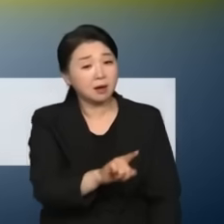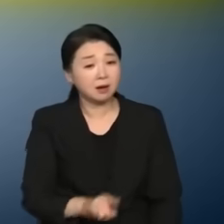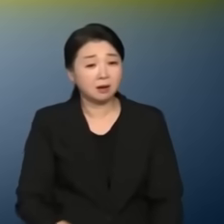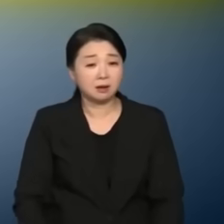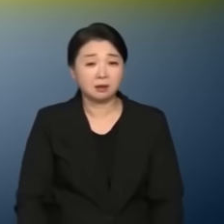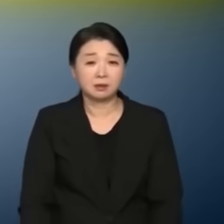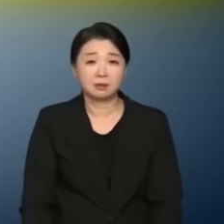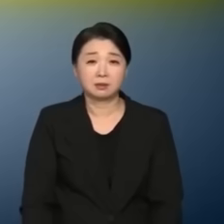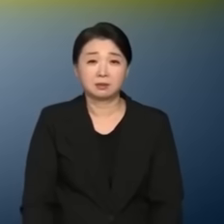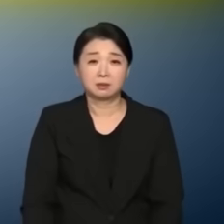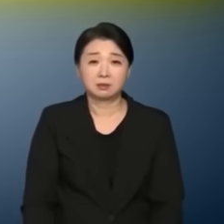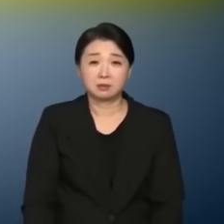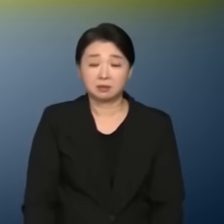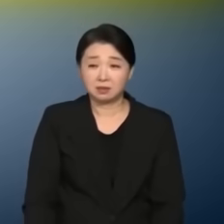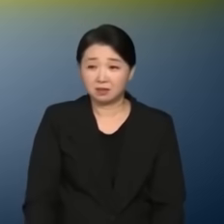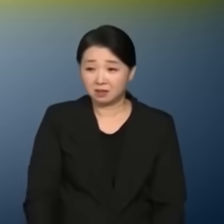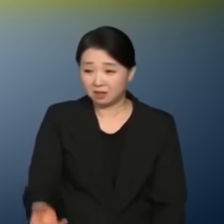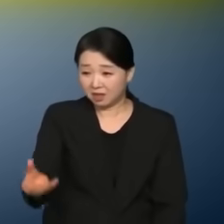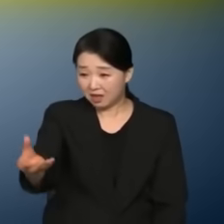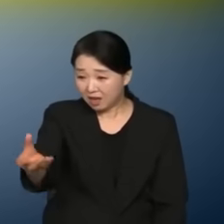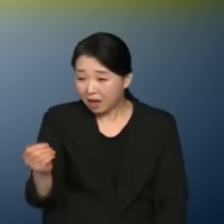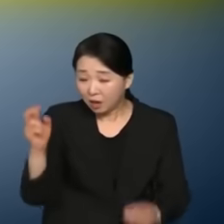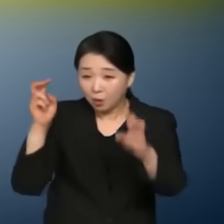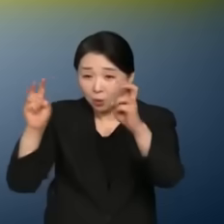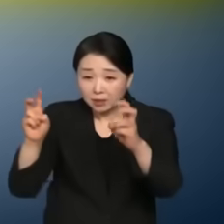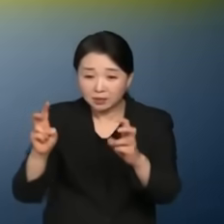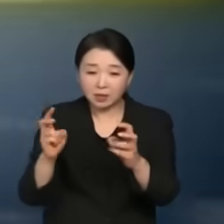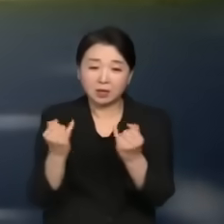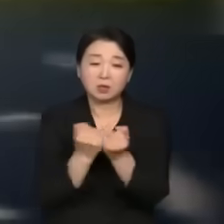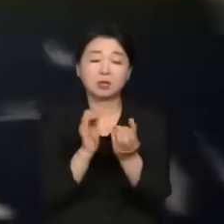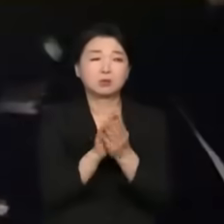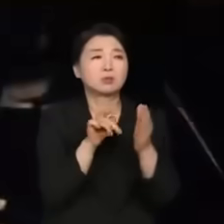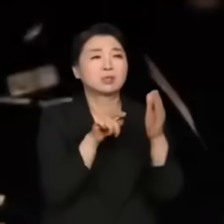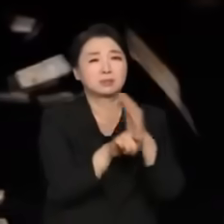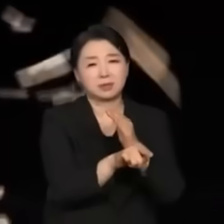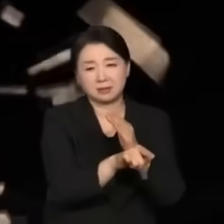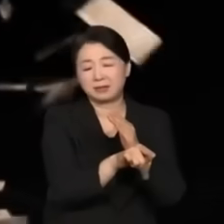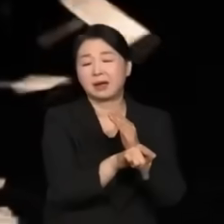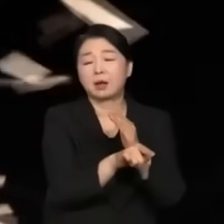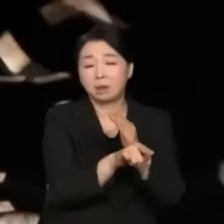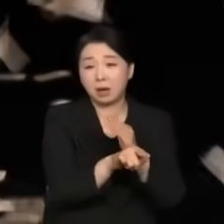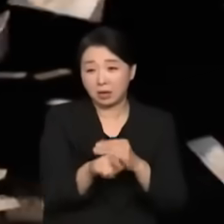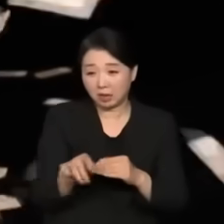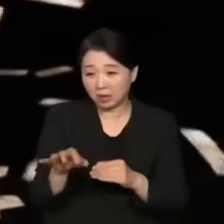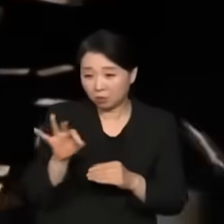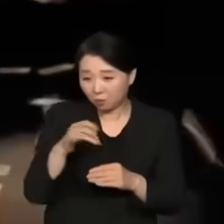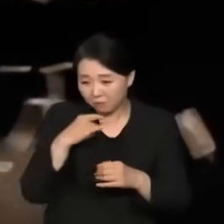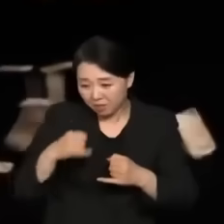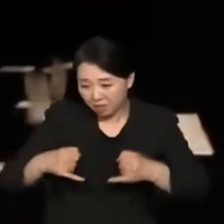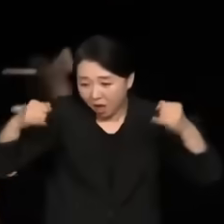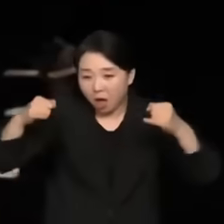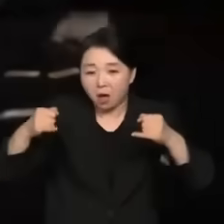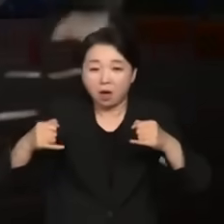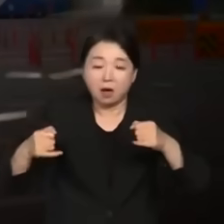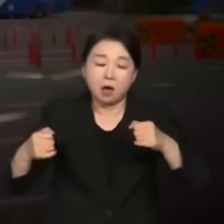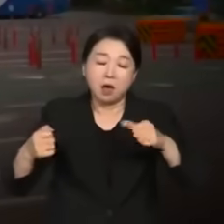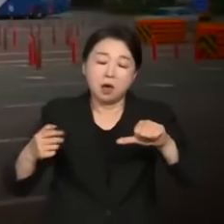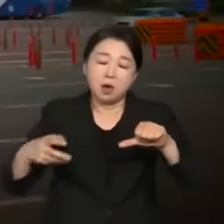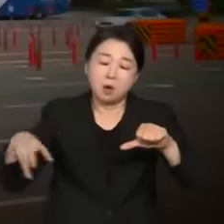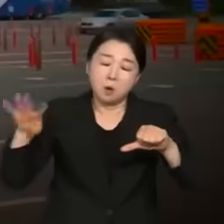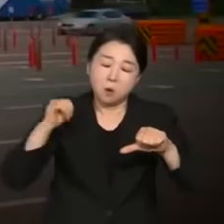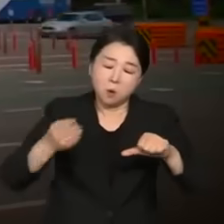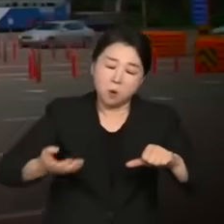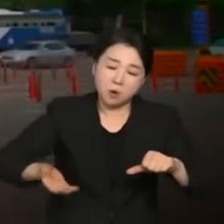니 사채업자들은 여자친구의 집까지 찾아오기 시작했고 빚은 이제 5억이 훌쩍 넘었습니다